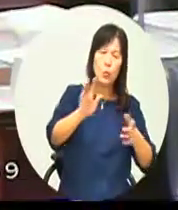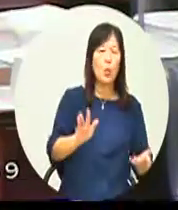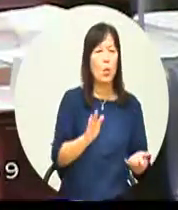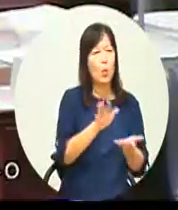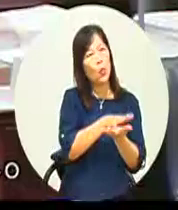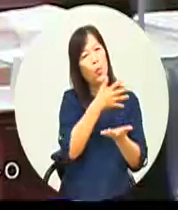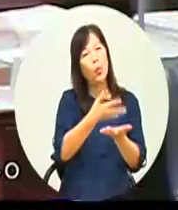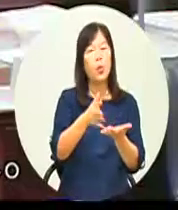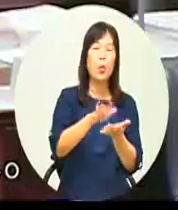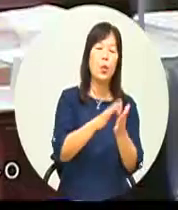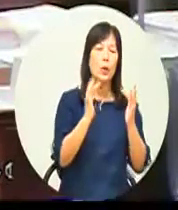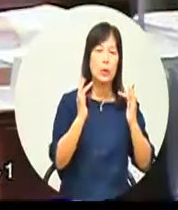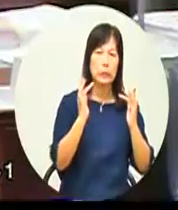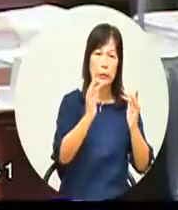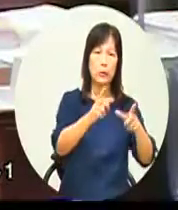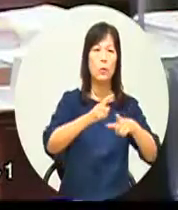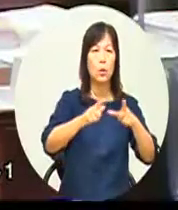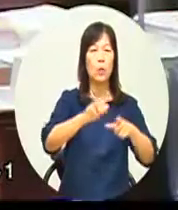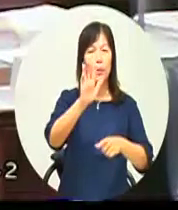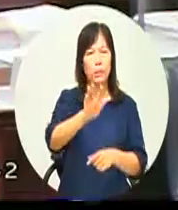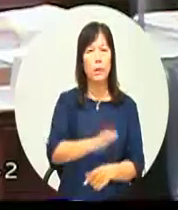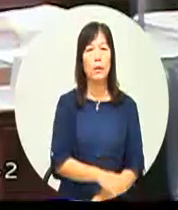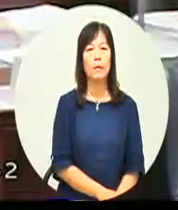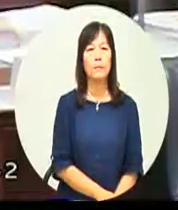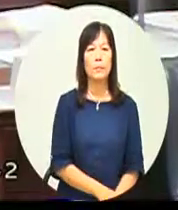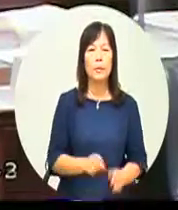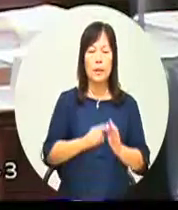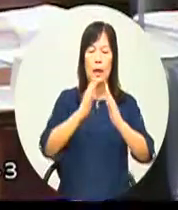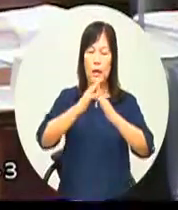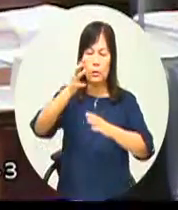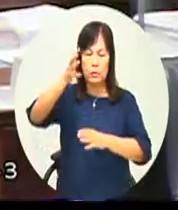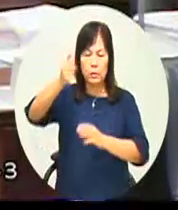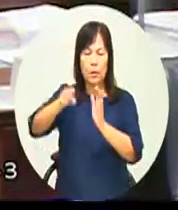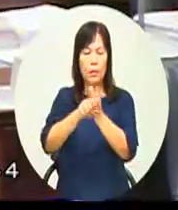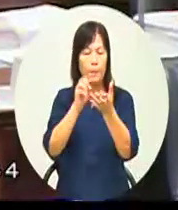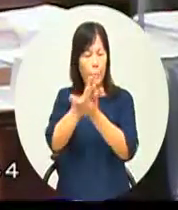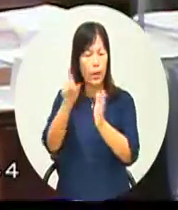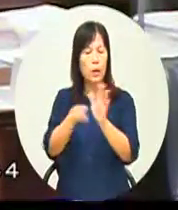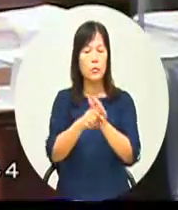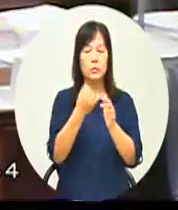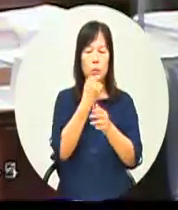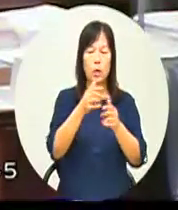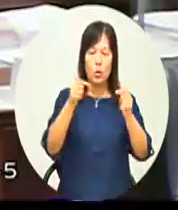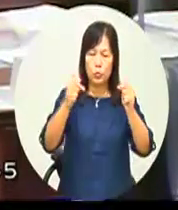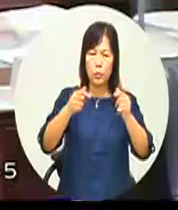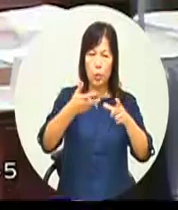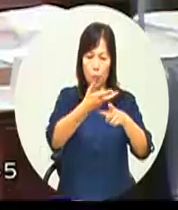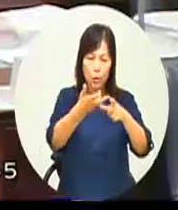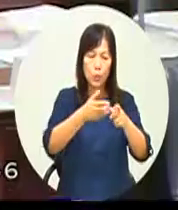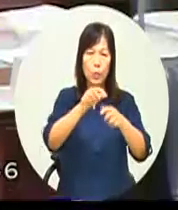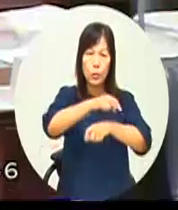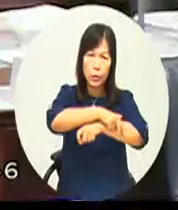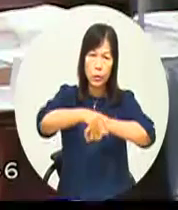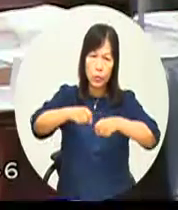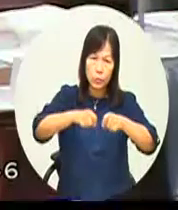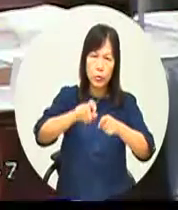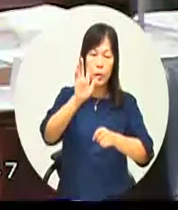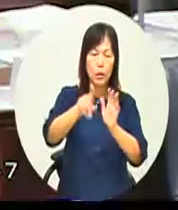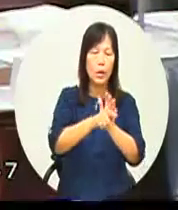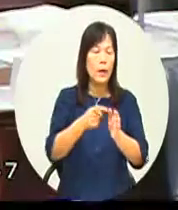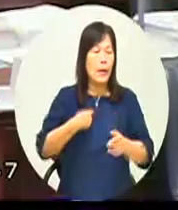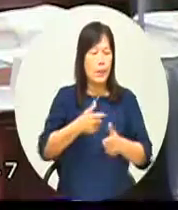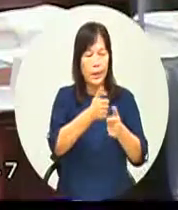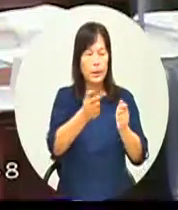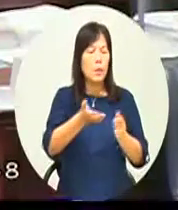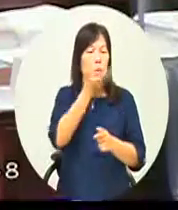那市长在施政报告的时候也提出了一个所谓的双湖计划，那我也谢谢观光局终于看到了高